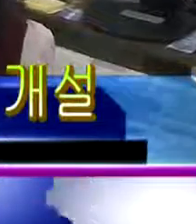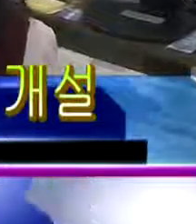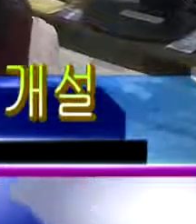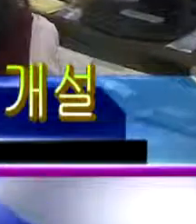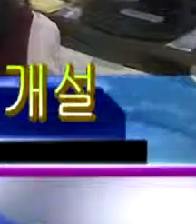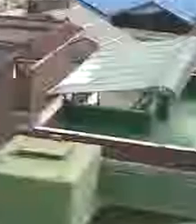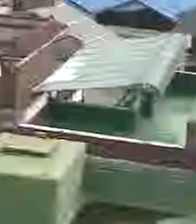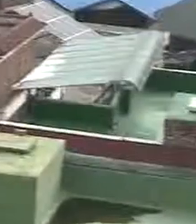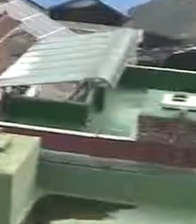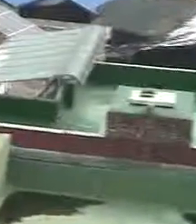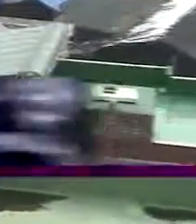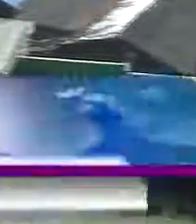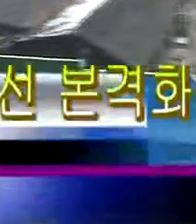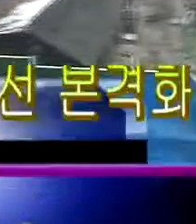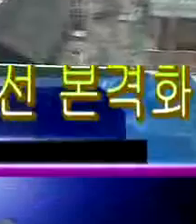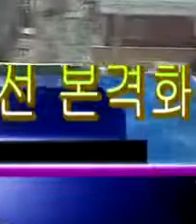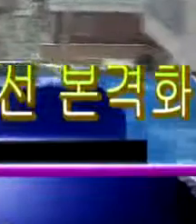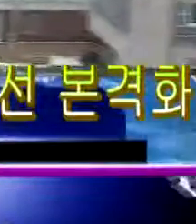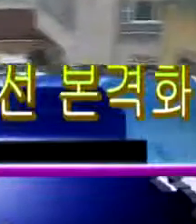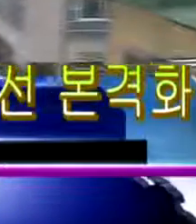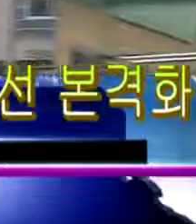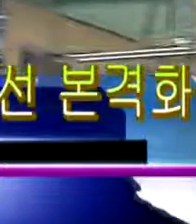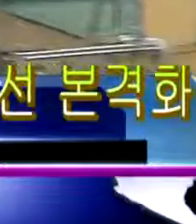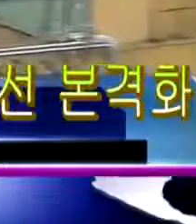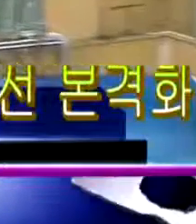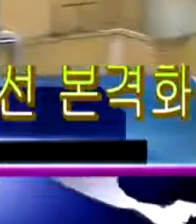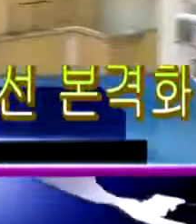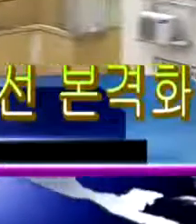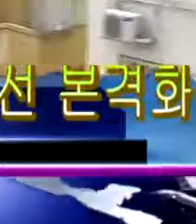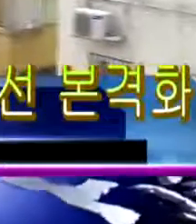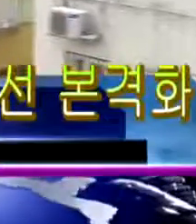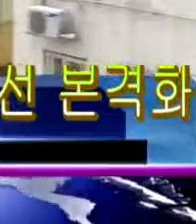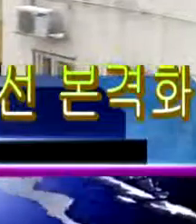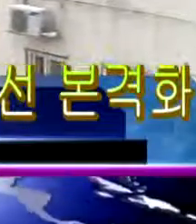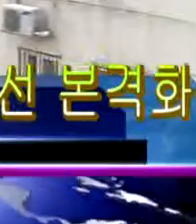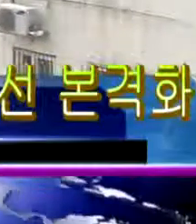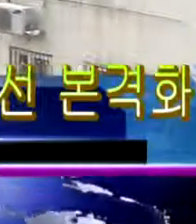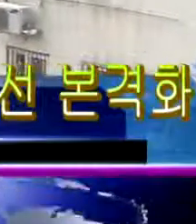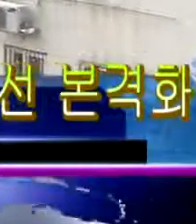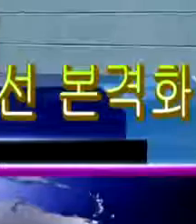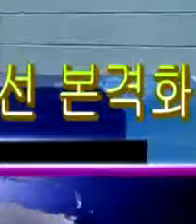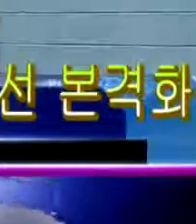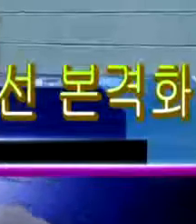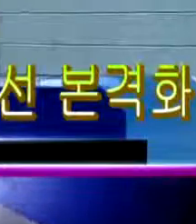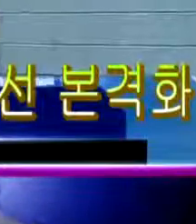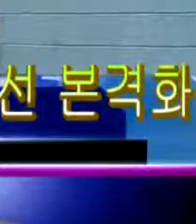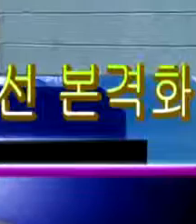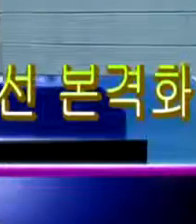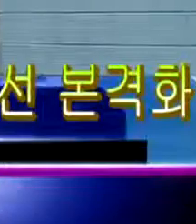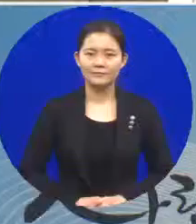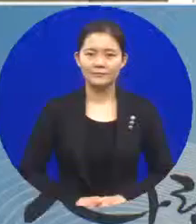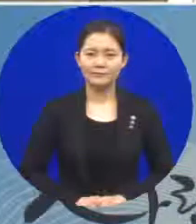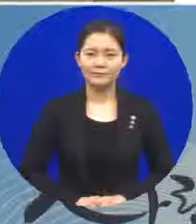개설됐습니다. 대표적 노후 구도심인 처인구 마평동 일대에 대한 주거환경 개선 사업이 본격 추진됩니다.